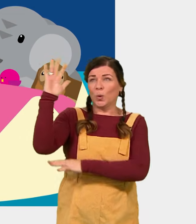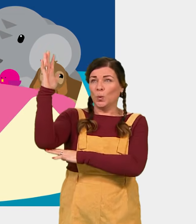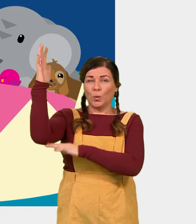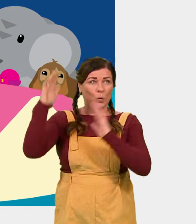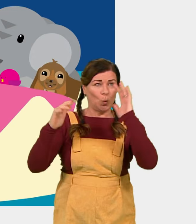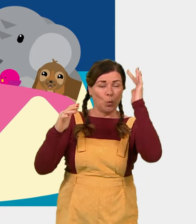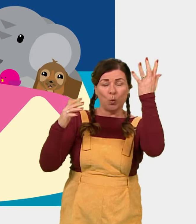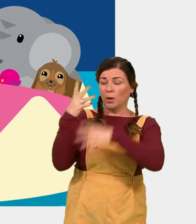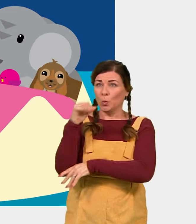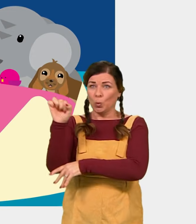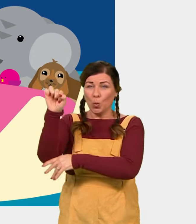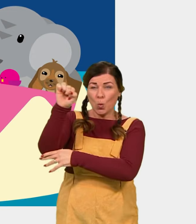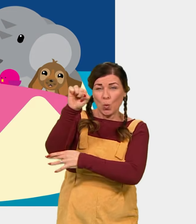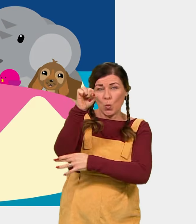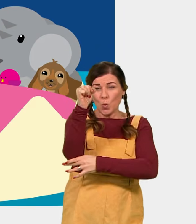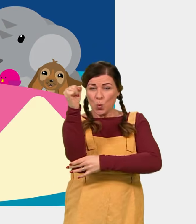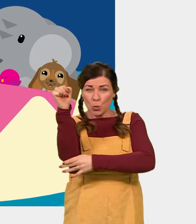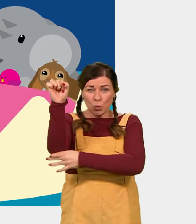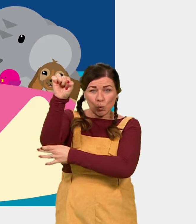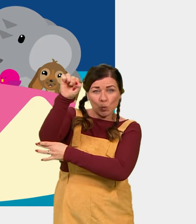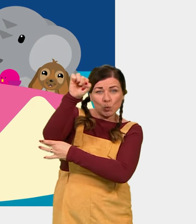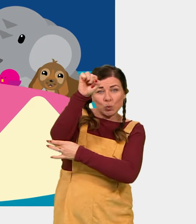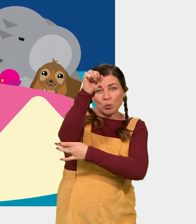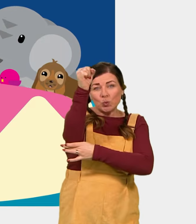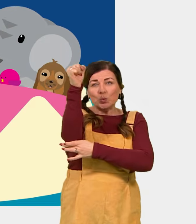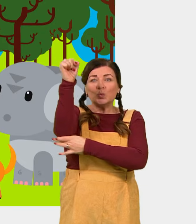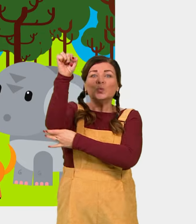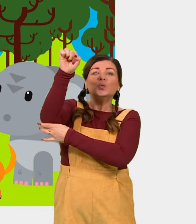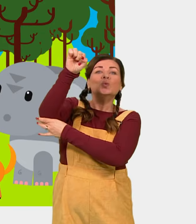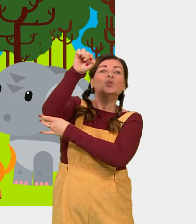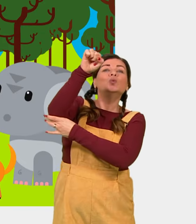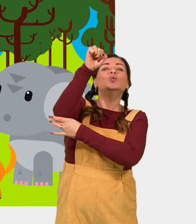ei gwddwg hir i fyny rhwng canghenau'r coed.